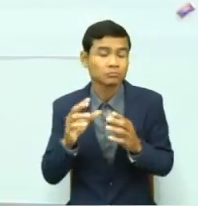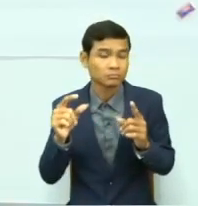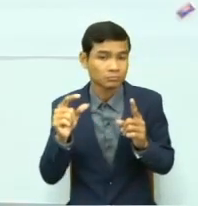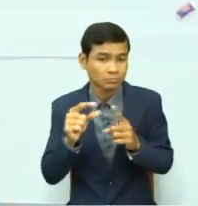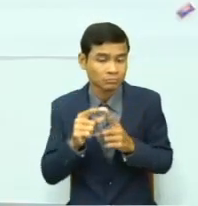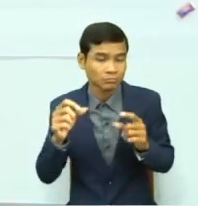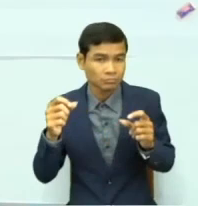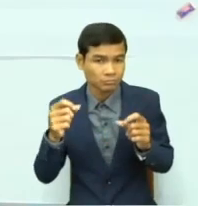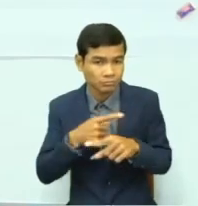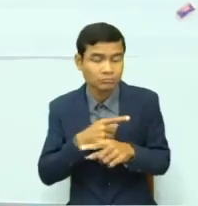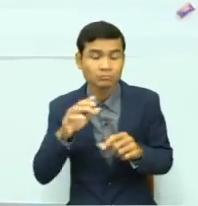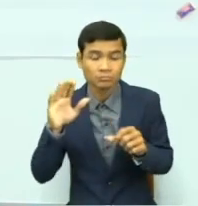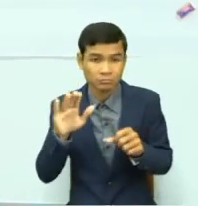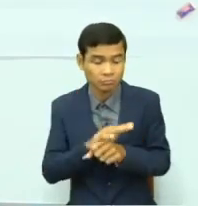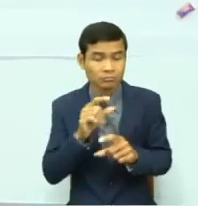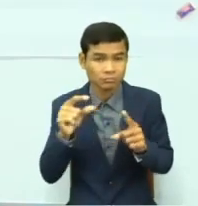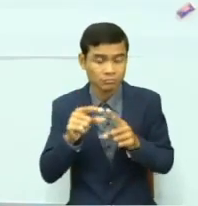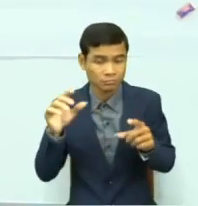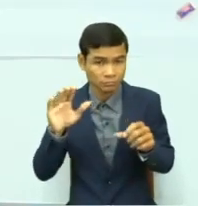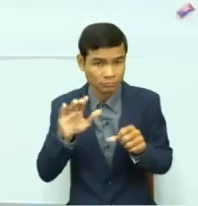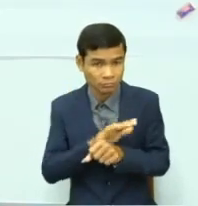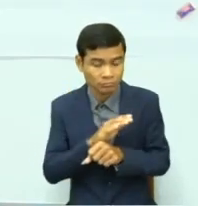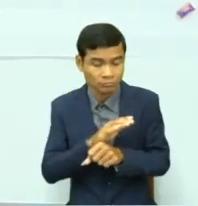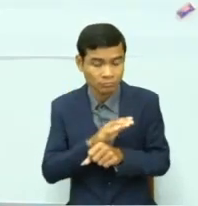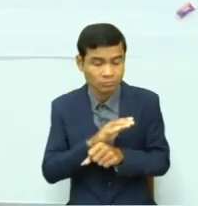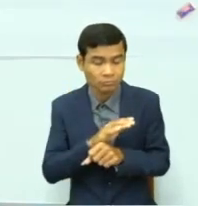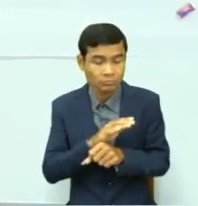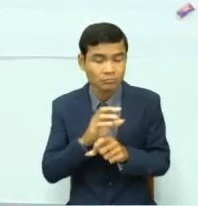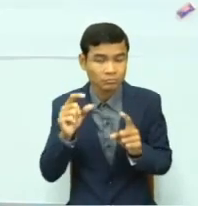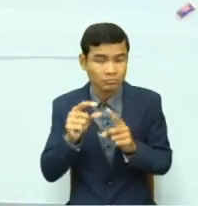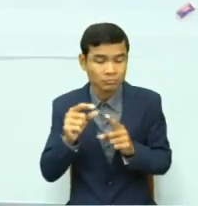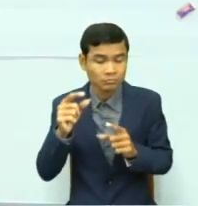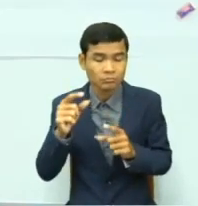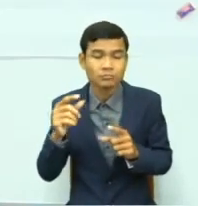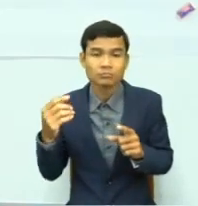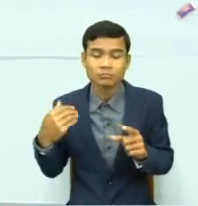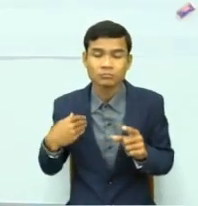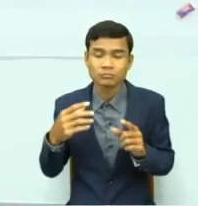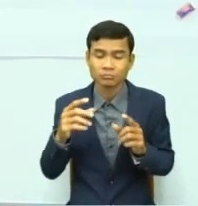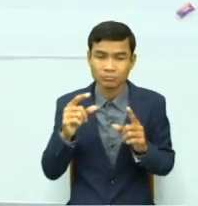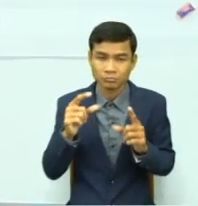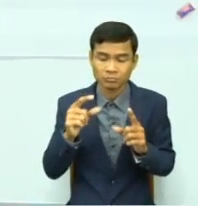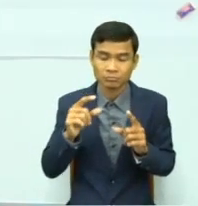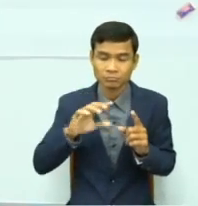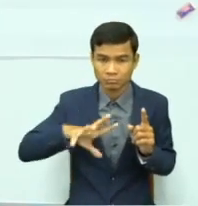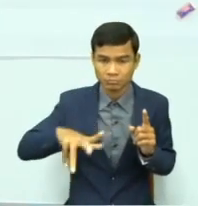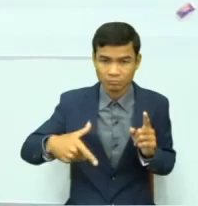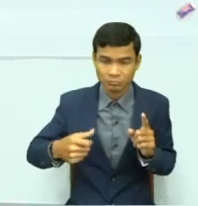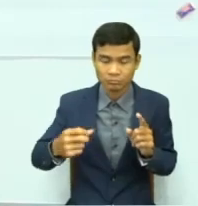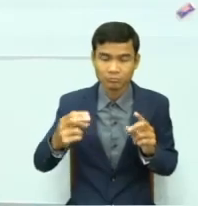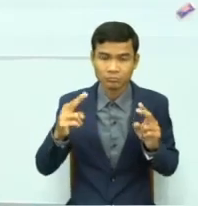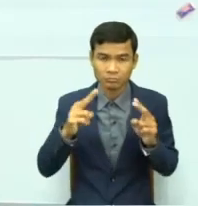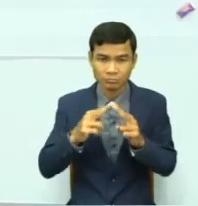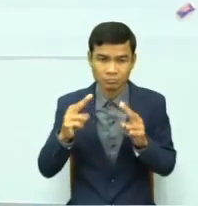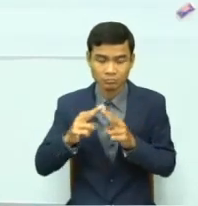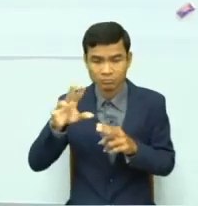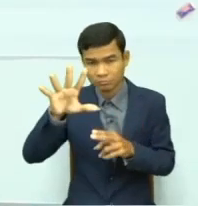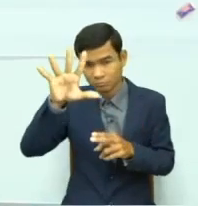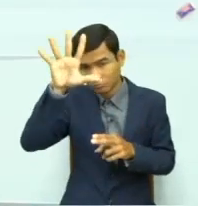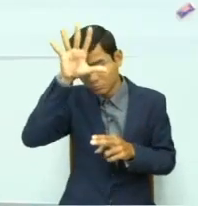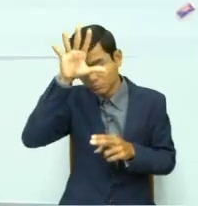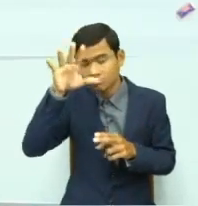bị bánh, cư bị ở vầy ta con. Chà, con mớ cái này đã thá khmai riêng bộ rầy, sna đai